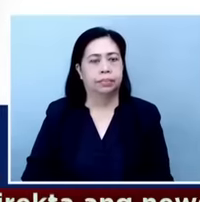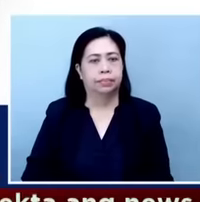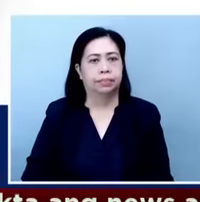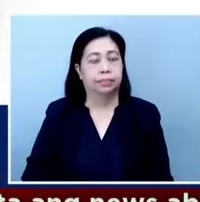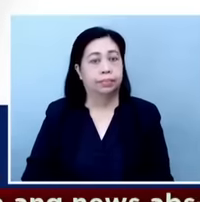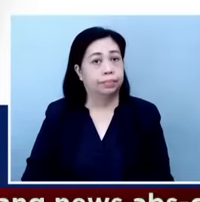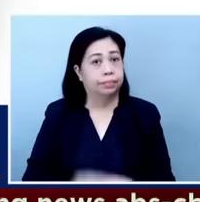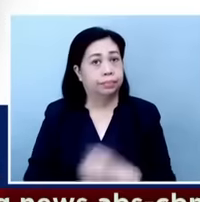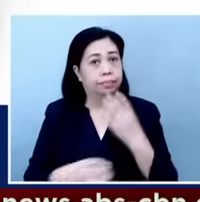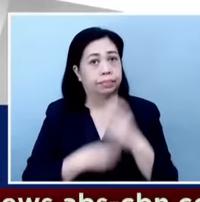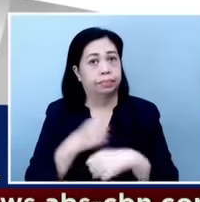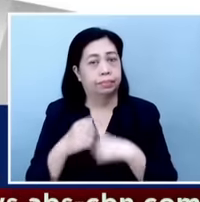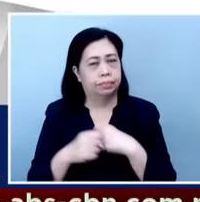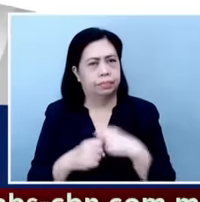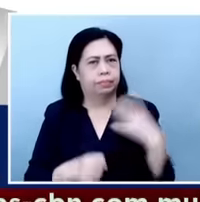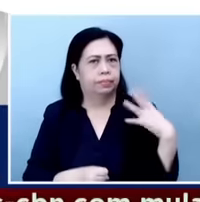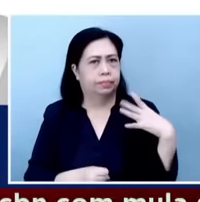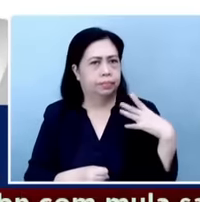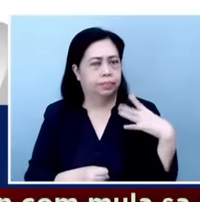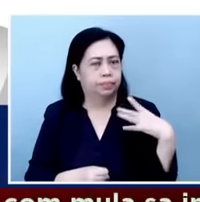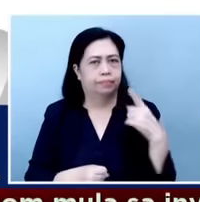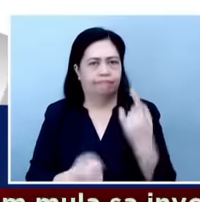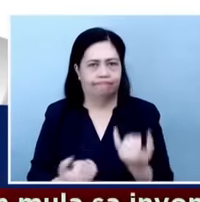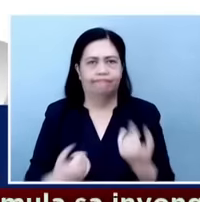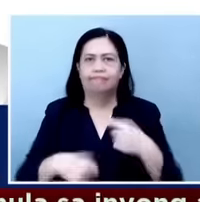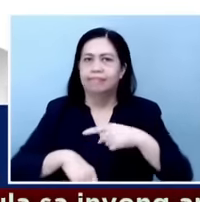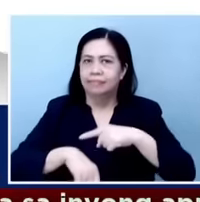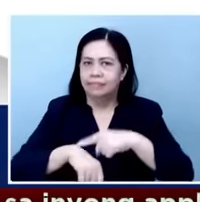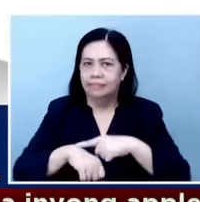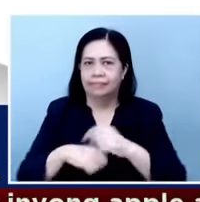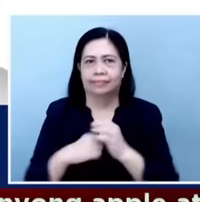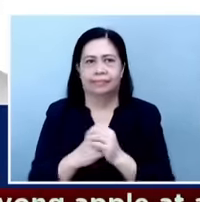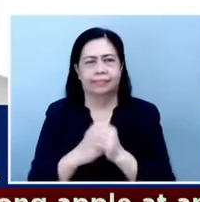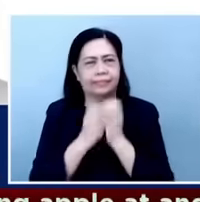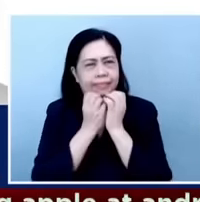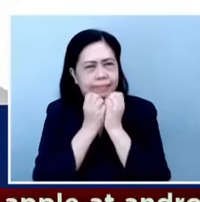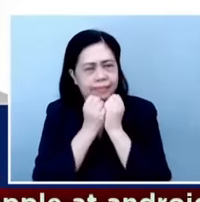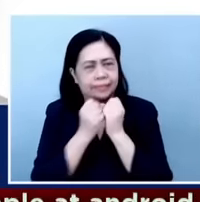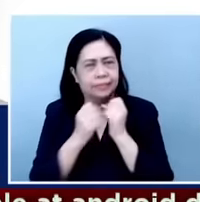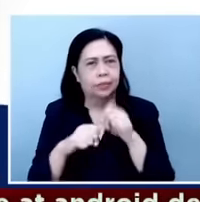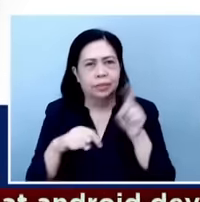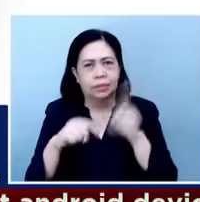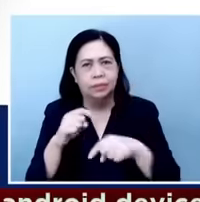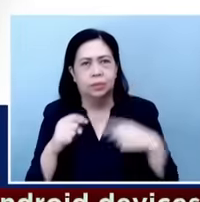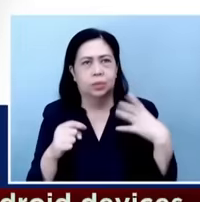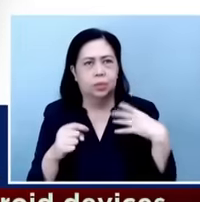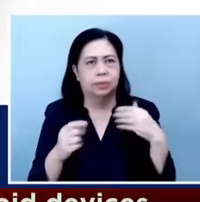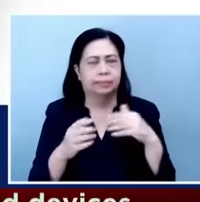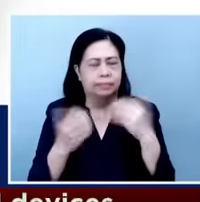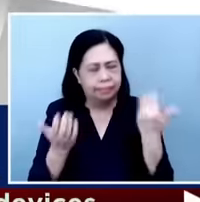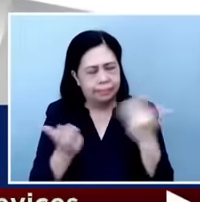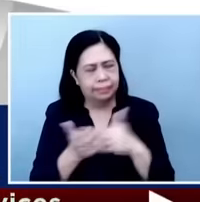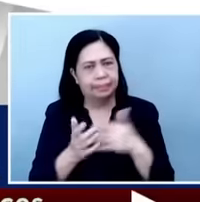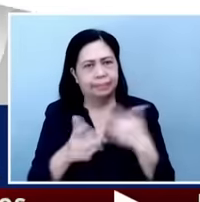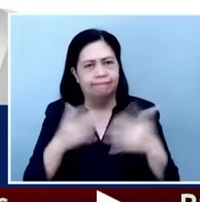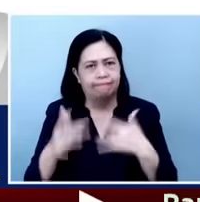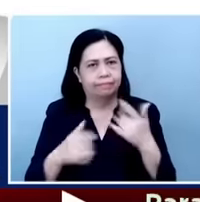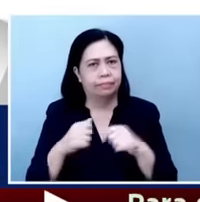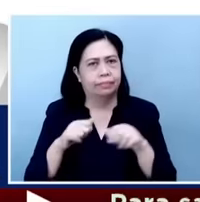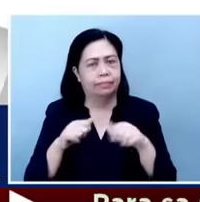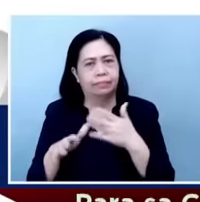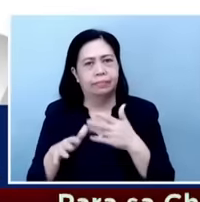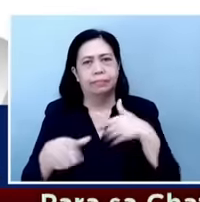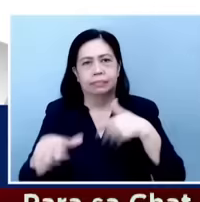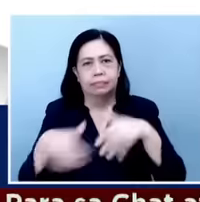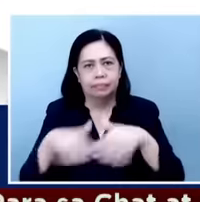Maraming taon ang kanilang hinintay para sa sandaling ito. Kaya hindi sila makapaghintay na muling lumakad kasama ang imahen